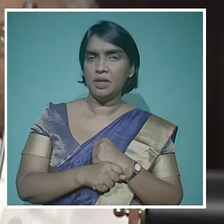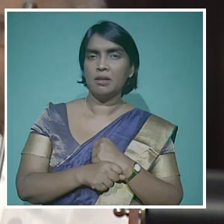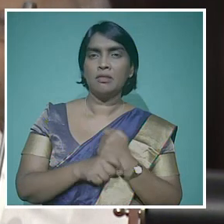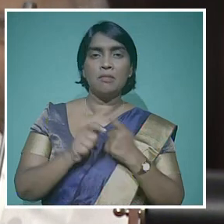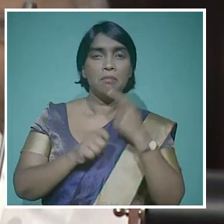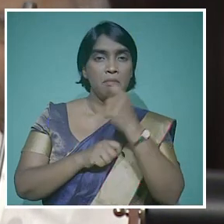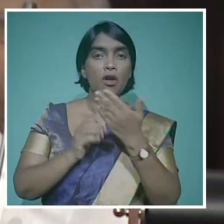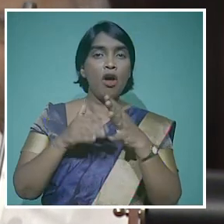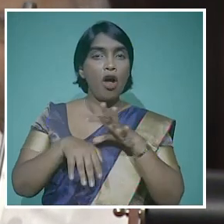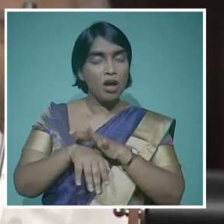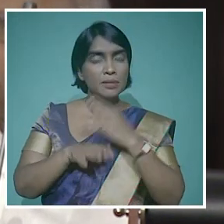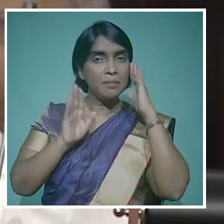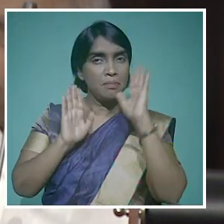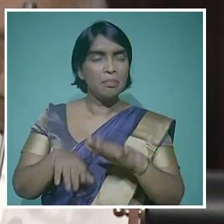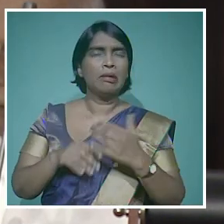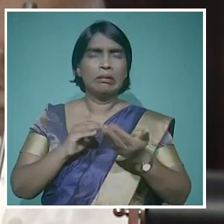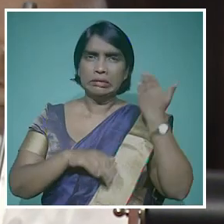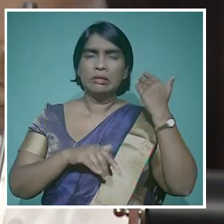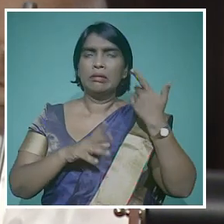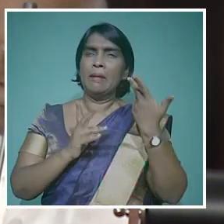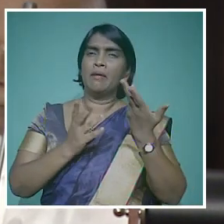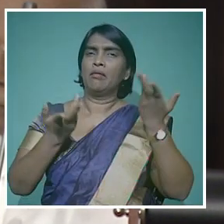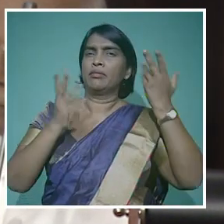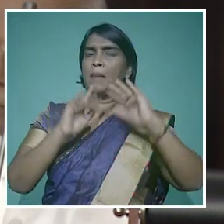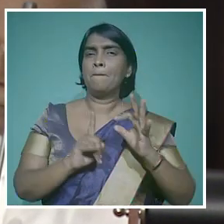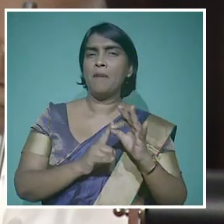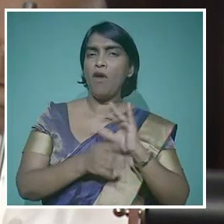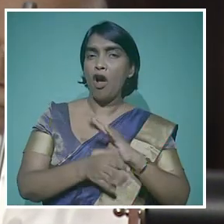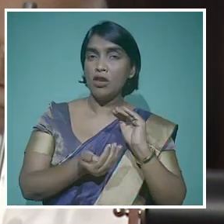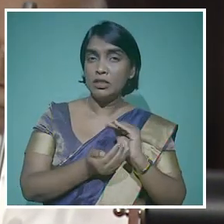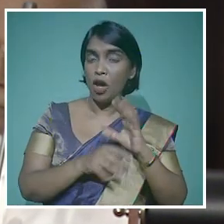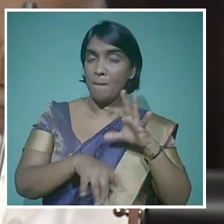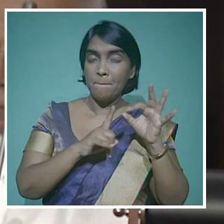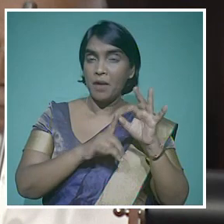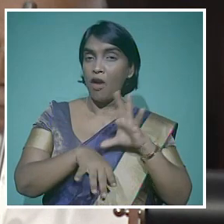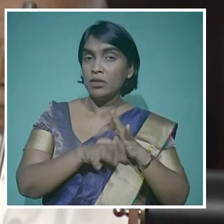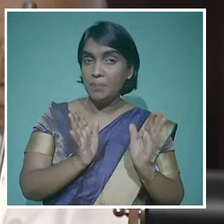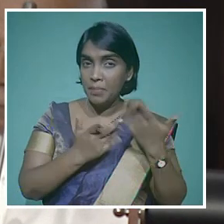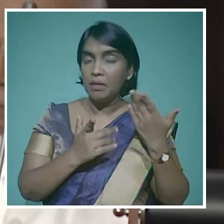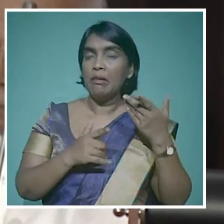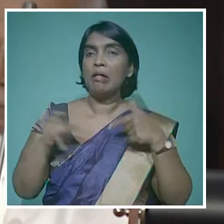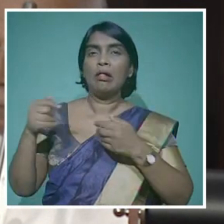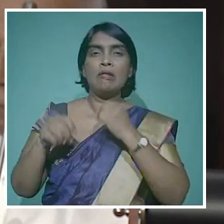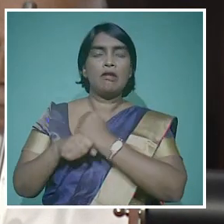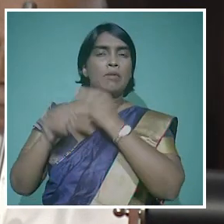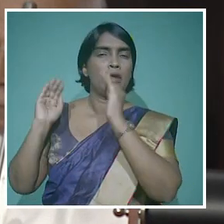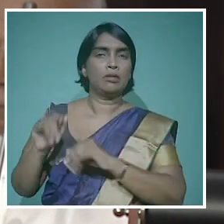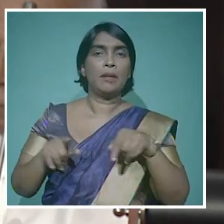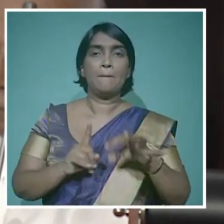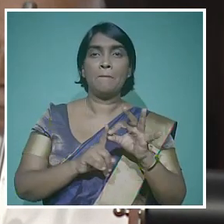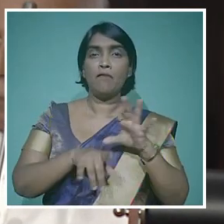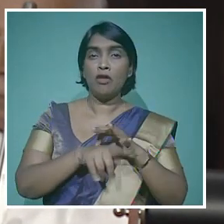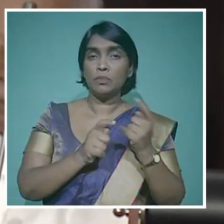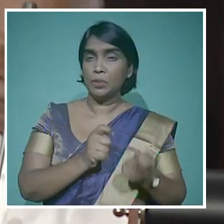ගෙවීමේ වාට්ටු ක්‍රමය අඩපණ වුණා පුද්ගලික රෝහල් ආරම්භ කරපු නිසා. දැන් පුද්ගලික රෝහල් වල ගාස්තු